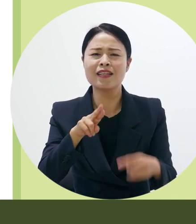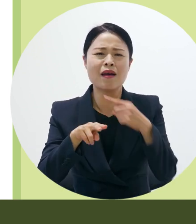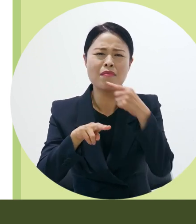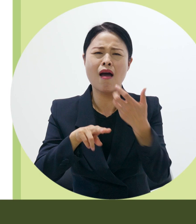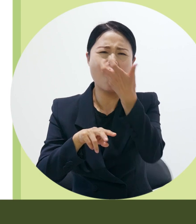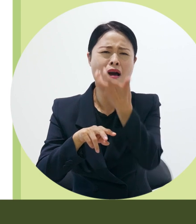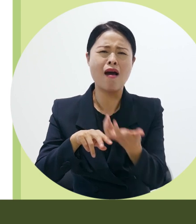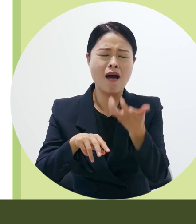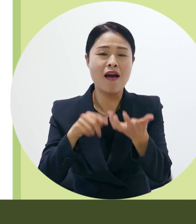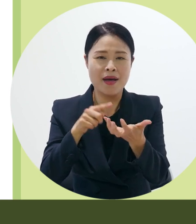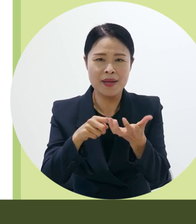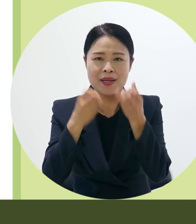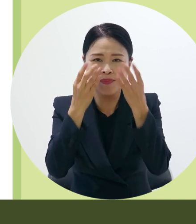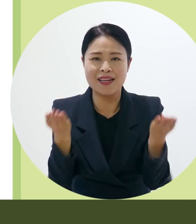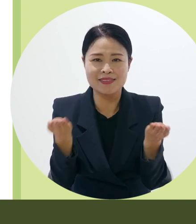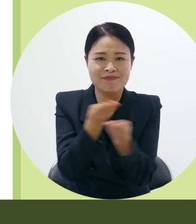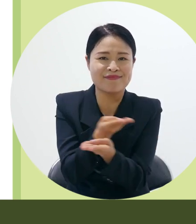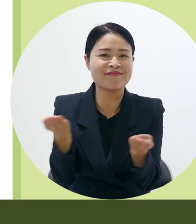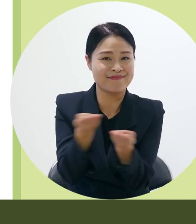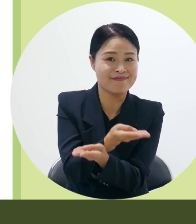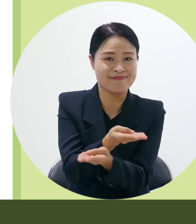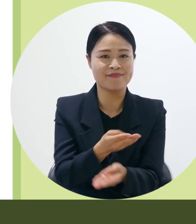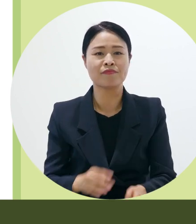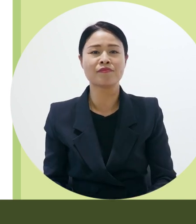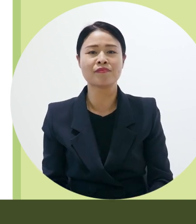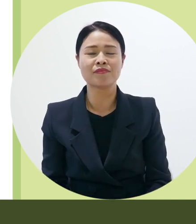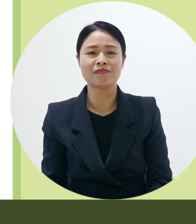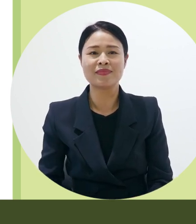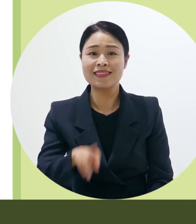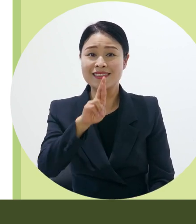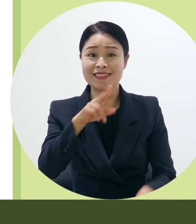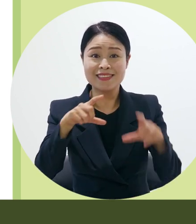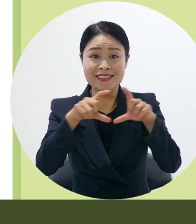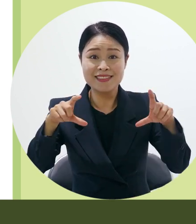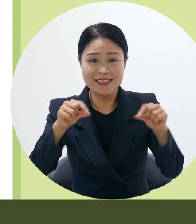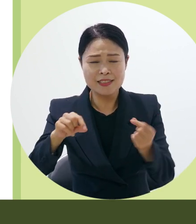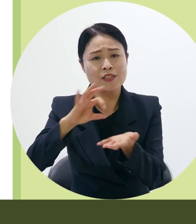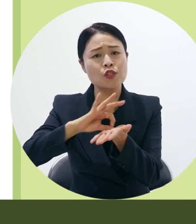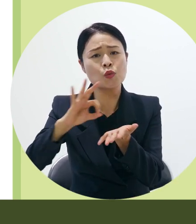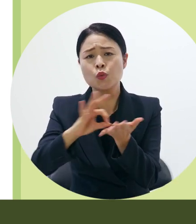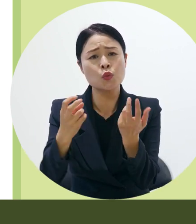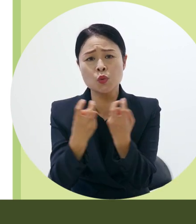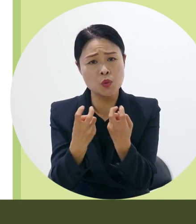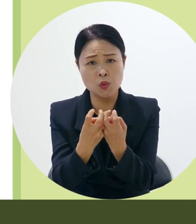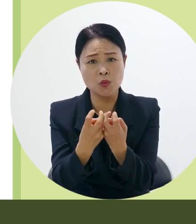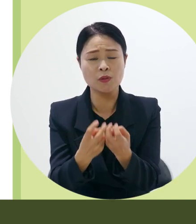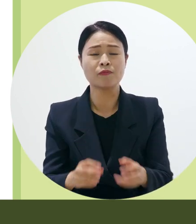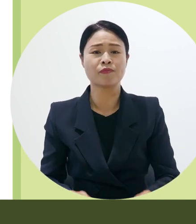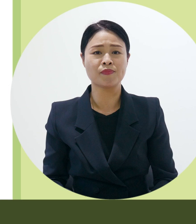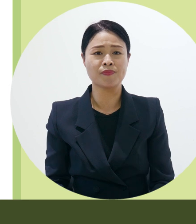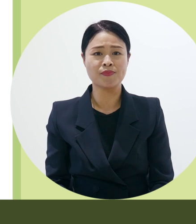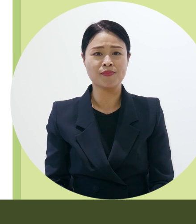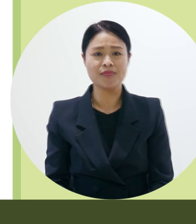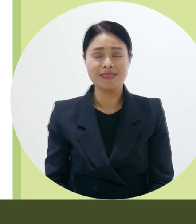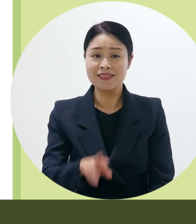생리대는 생리혈의 위생 처리에 사용합니다. 생리대는 어떻게